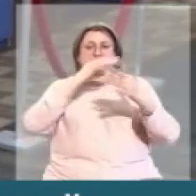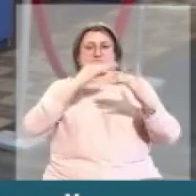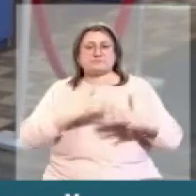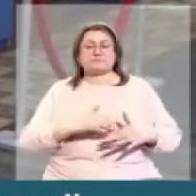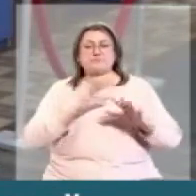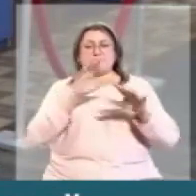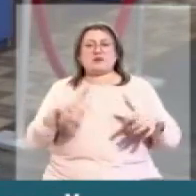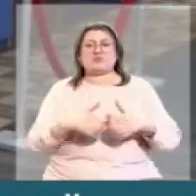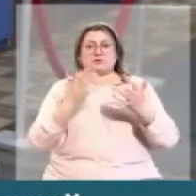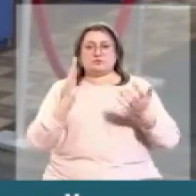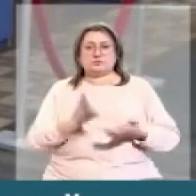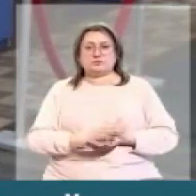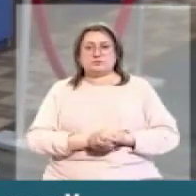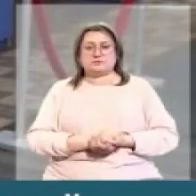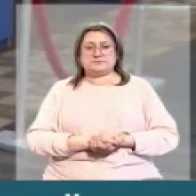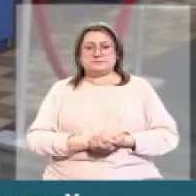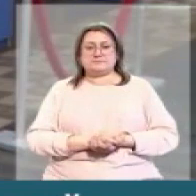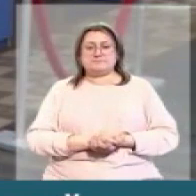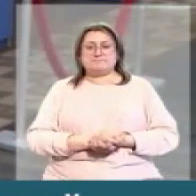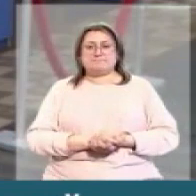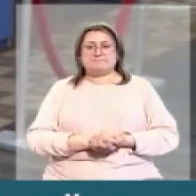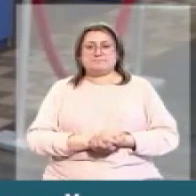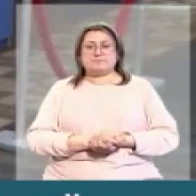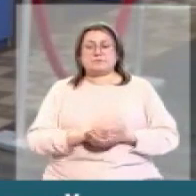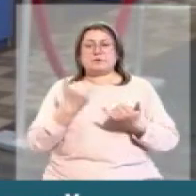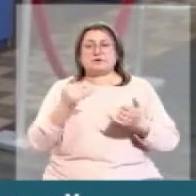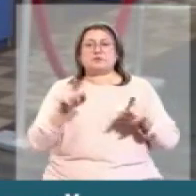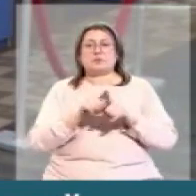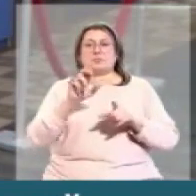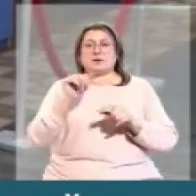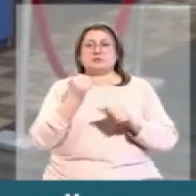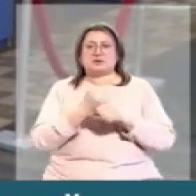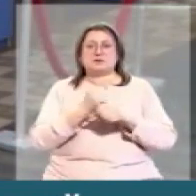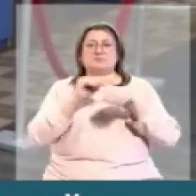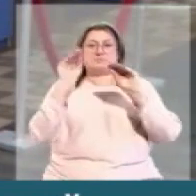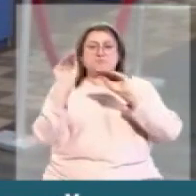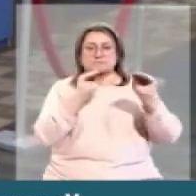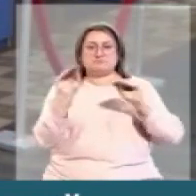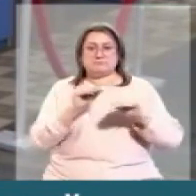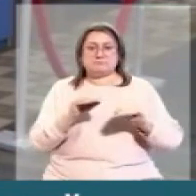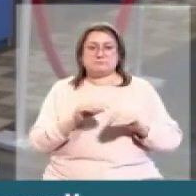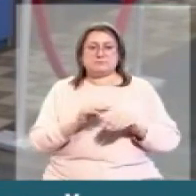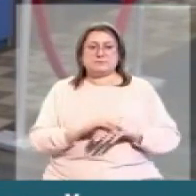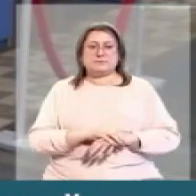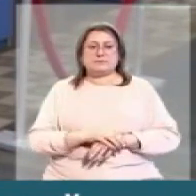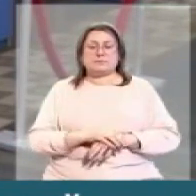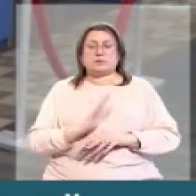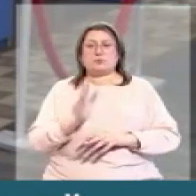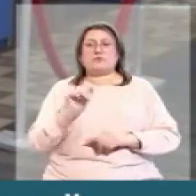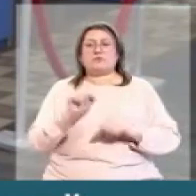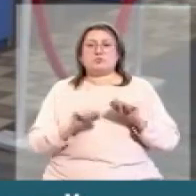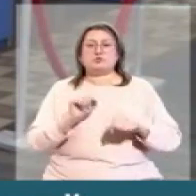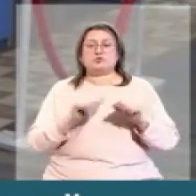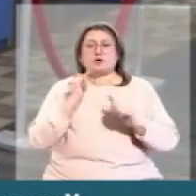будет автоматизирован. Вот сейчас такая база формируется, и будет возможность у